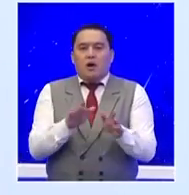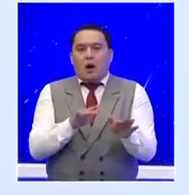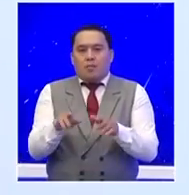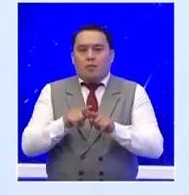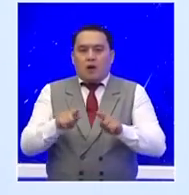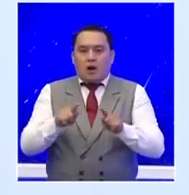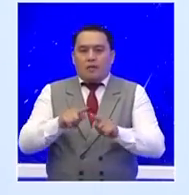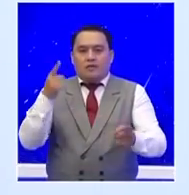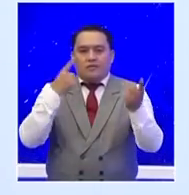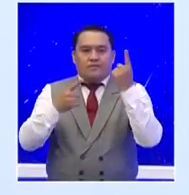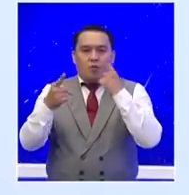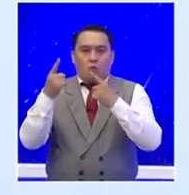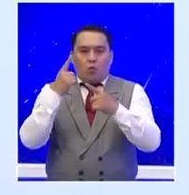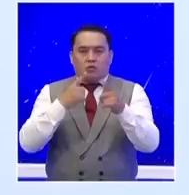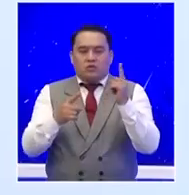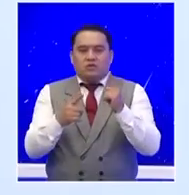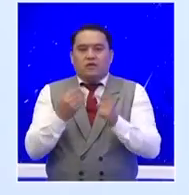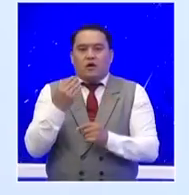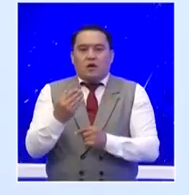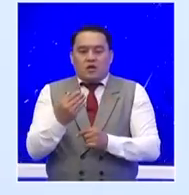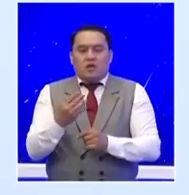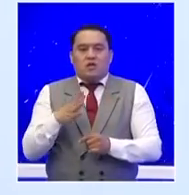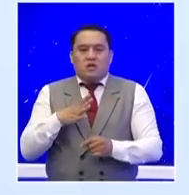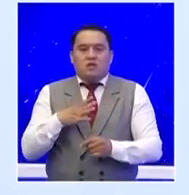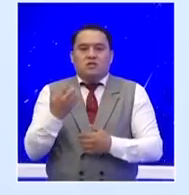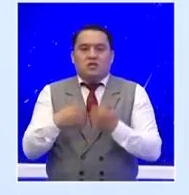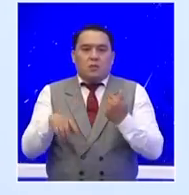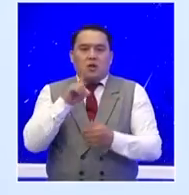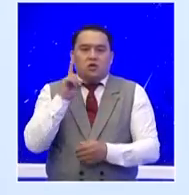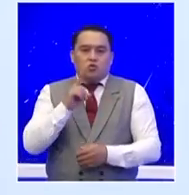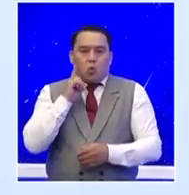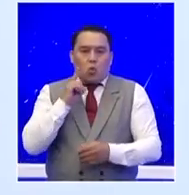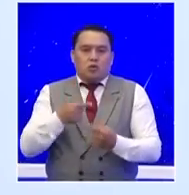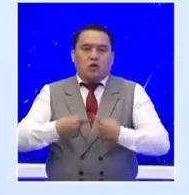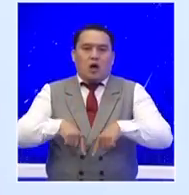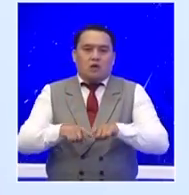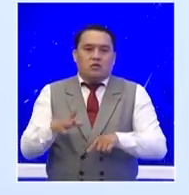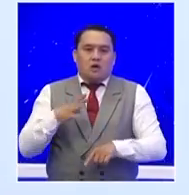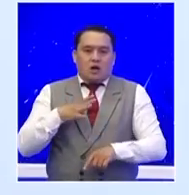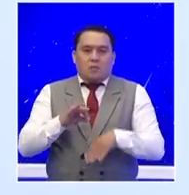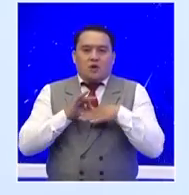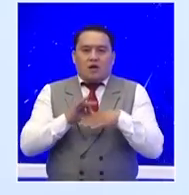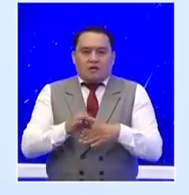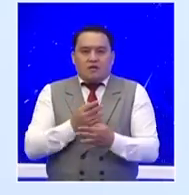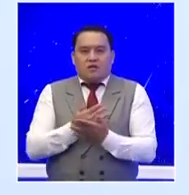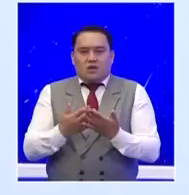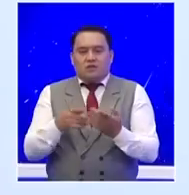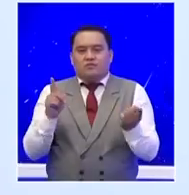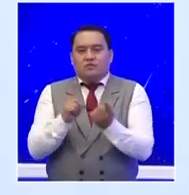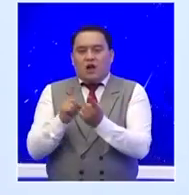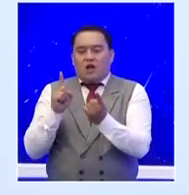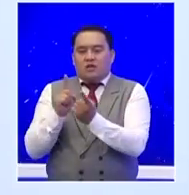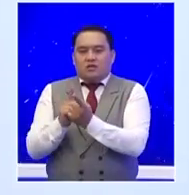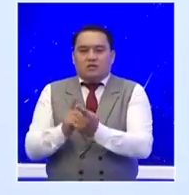– пропаганда творчества Абая Кунанбаева, в том числе и среди молодежи. На базе нашей библиотеки проведено уже несколько встреч